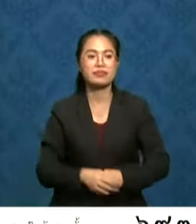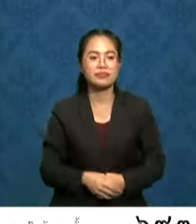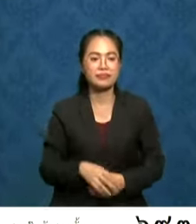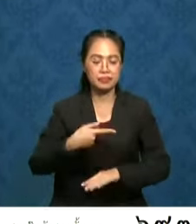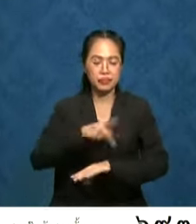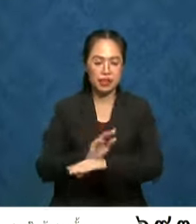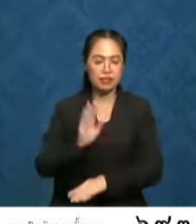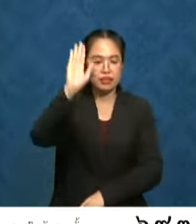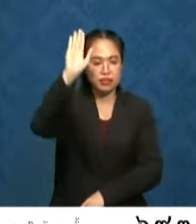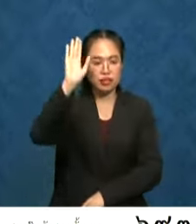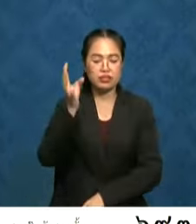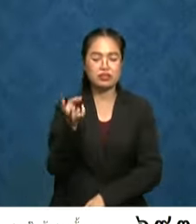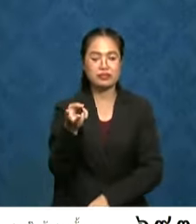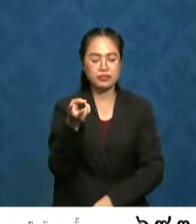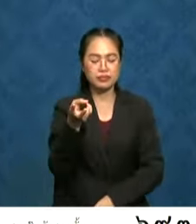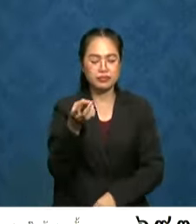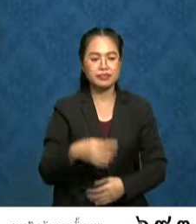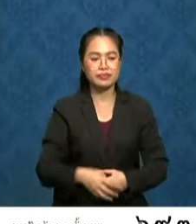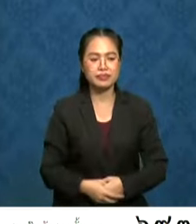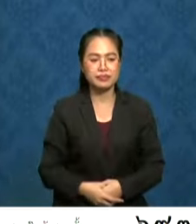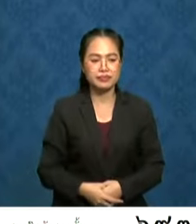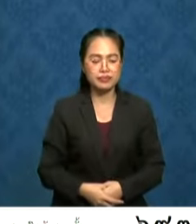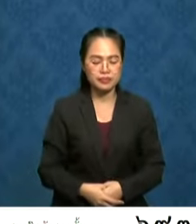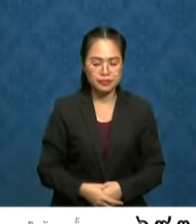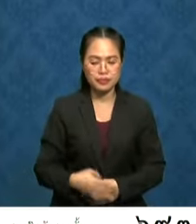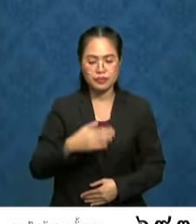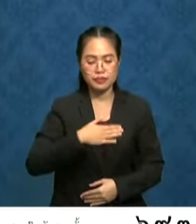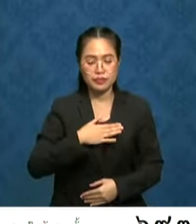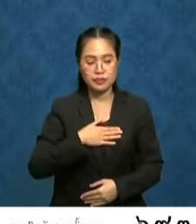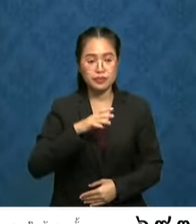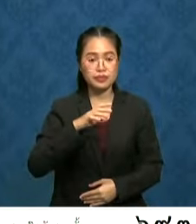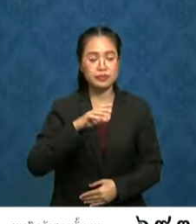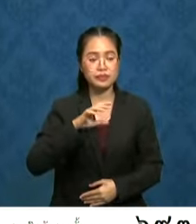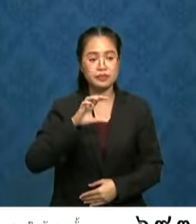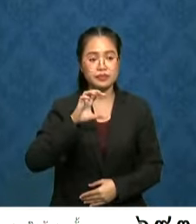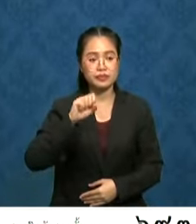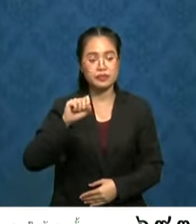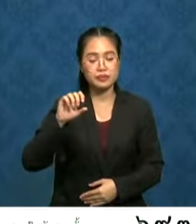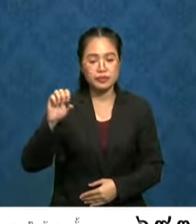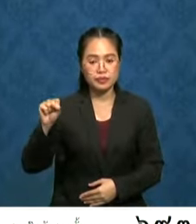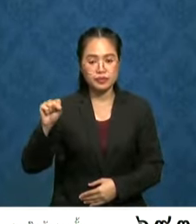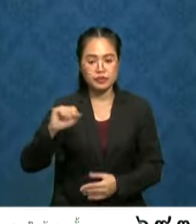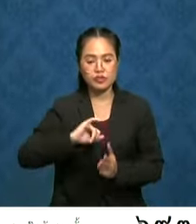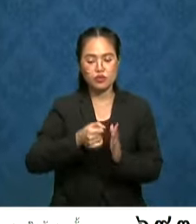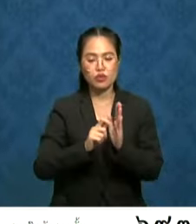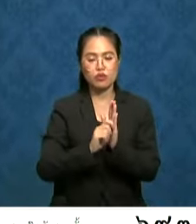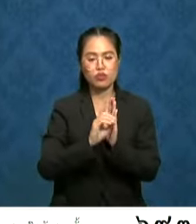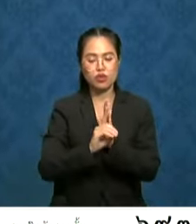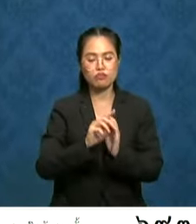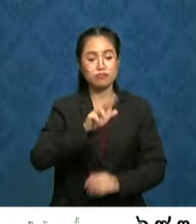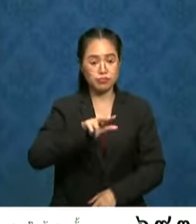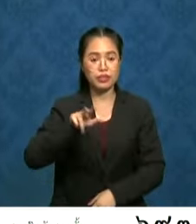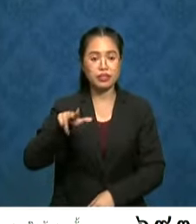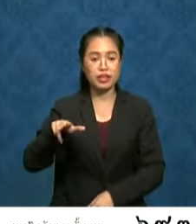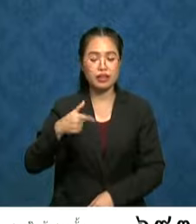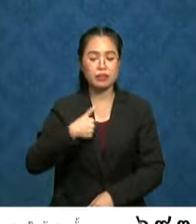อนุญาตครับยกท่านอารยครับกระผมวัชรพลขาวขำครับสมาชิกสภาผู้แทนราษฎรจังหวัดอุดรธานีพรคเพื่อไทยครับใน